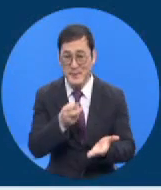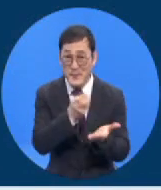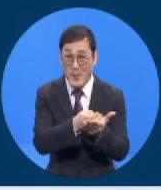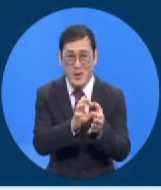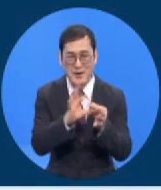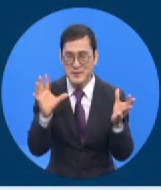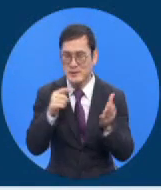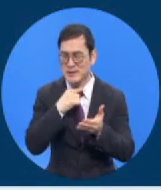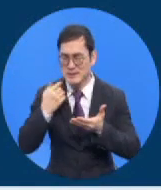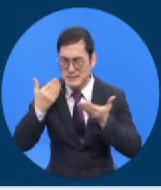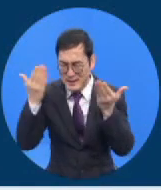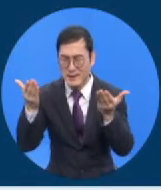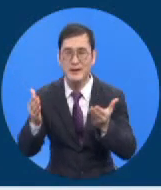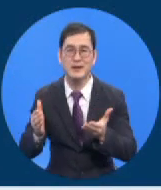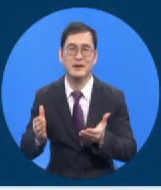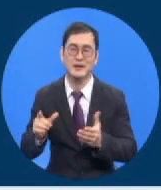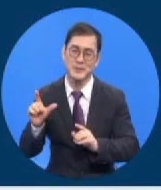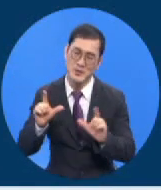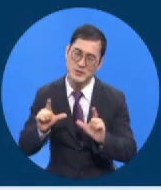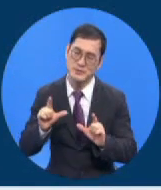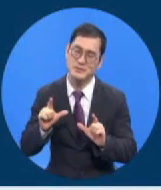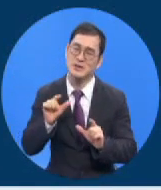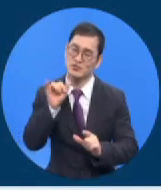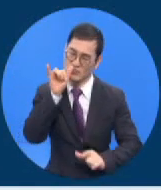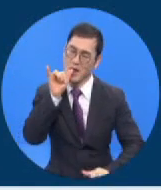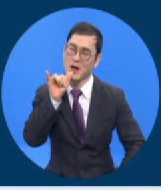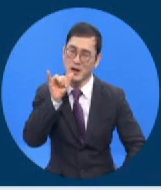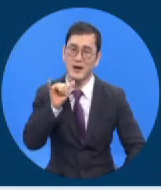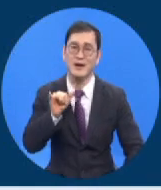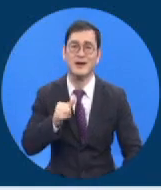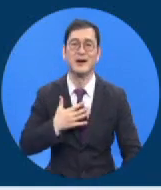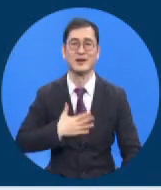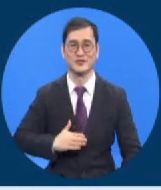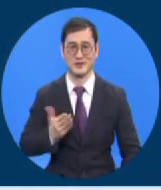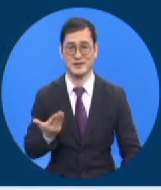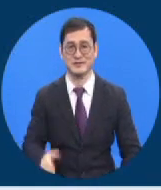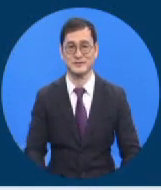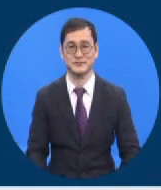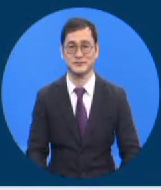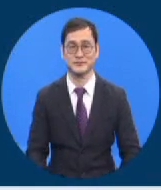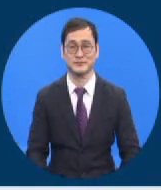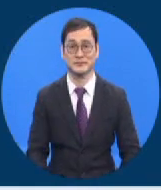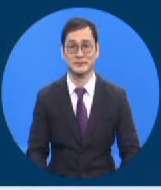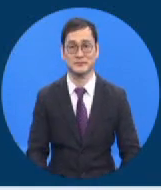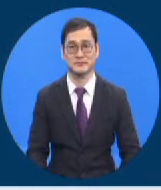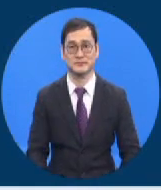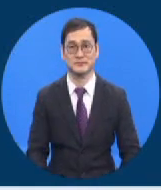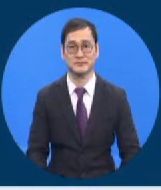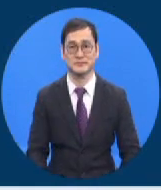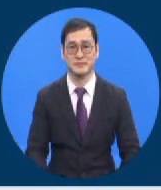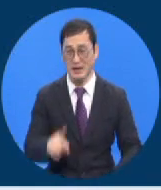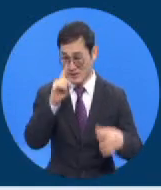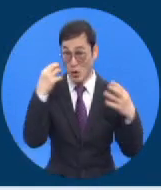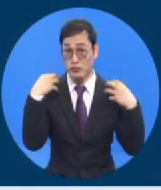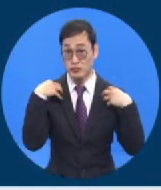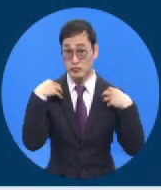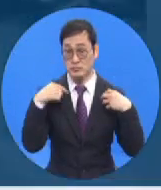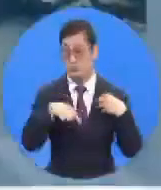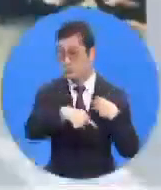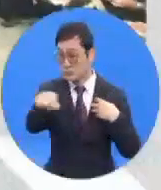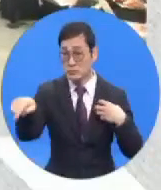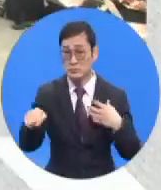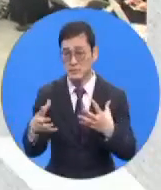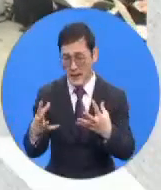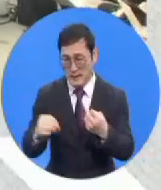되어 왔다라는 점을 우리가 느껴야 된다고 생각하고 예. 이에 따라서 정부는 그럼 이렇게까지 협조해 주는 국민들을 위해서